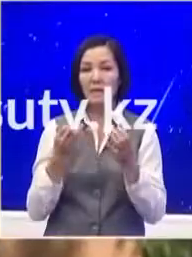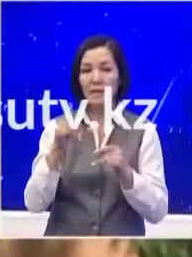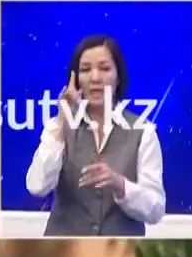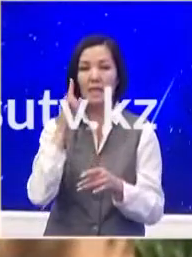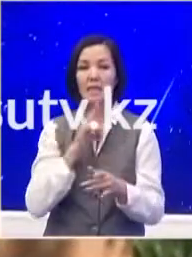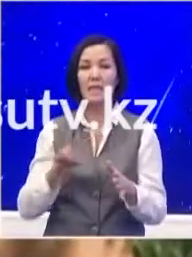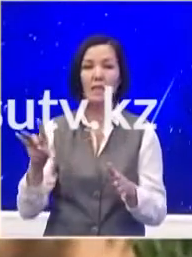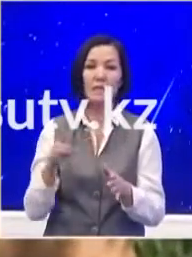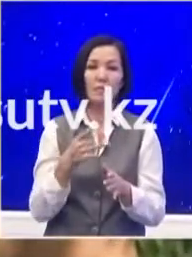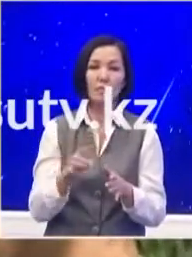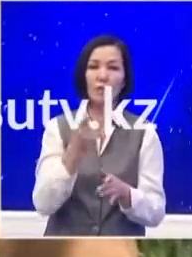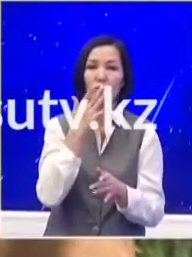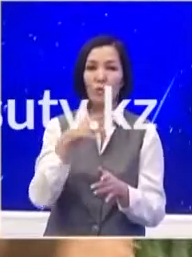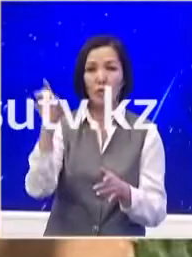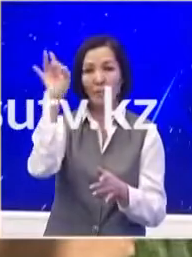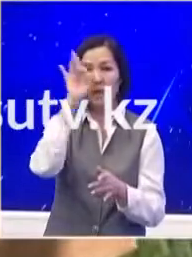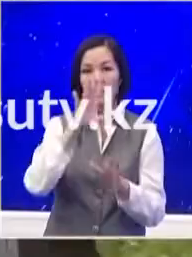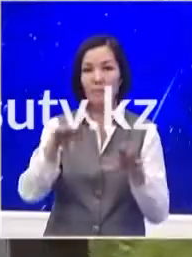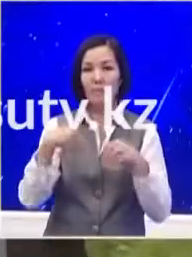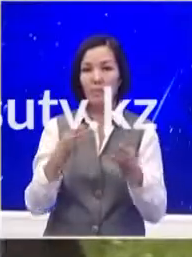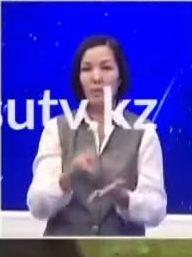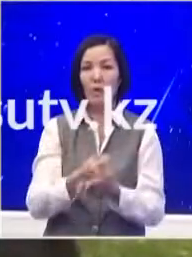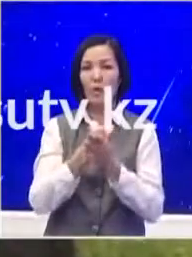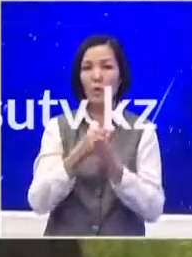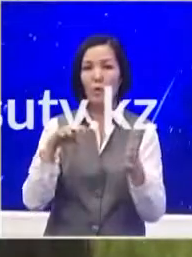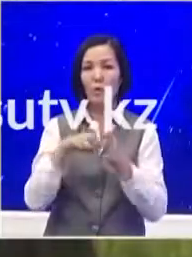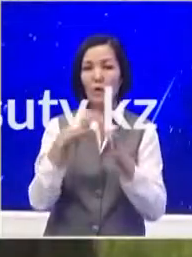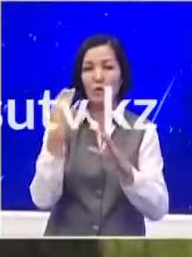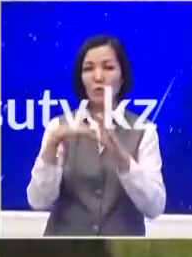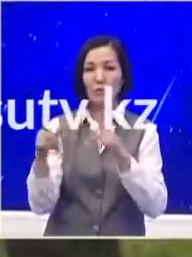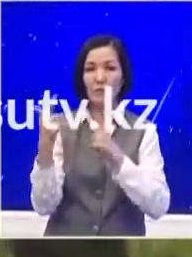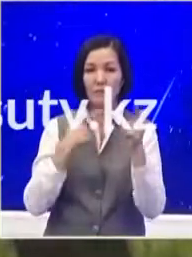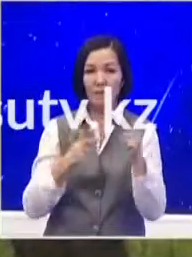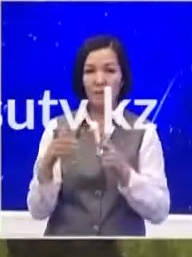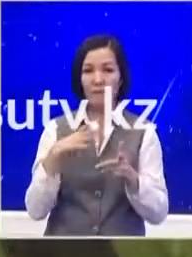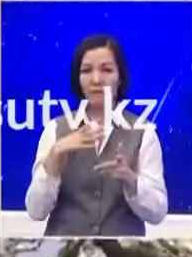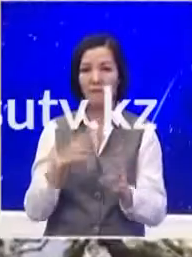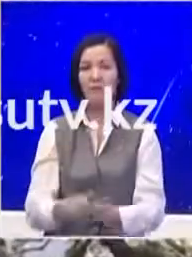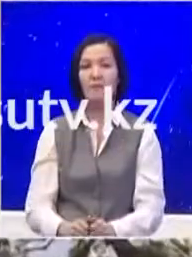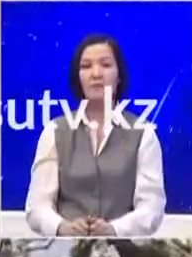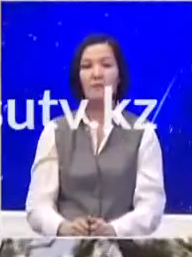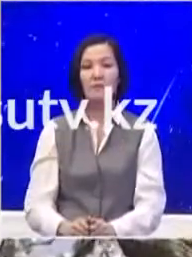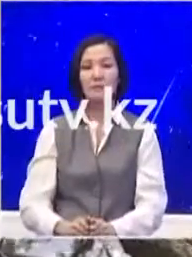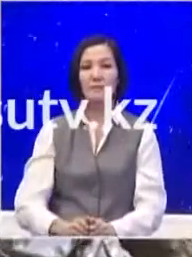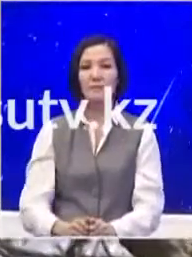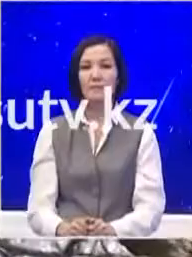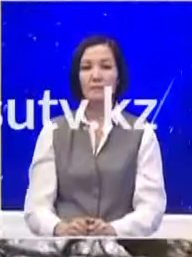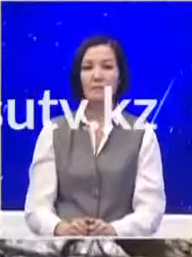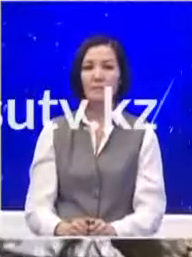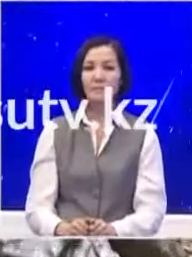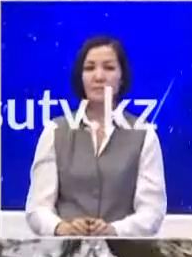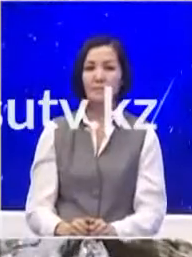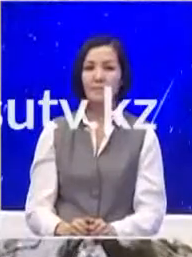Қазақстан Республикасы ұлттық мәртебесін беру туралы қолдау хат жобасын дайындады. Алмат Хамид, Ерболат Антелов, Жетісу